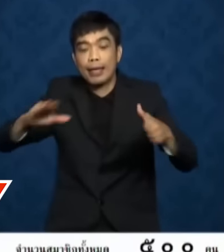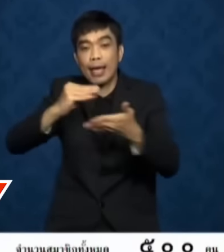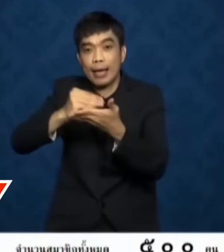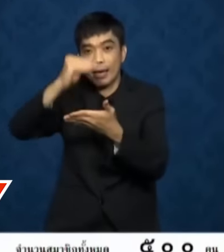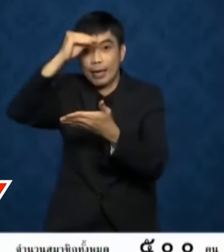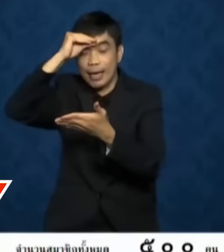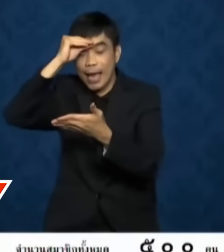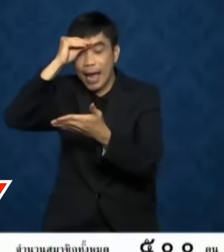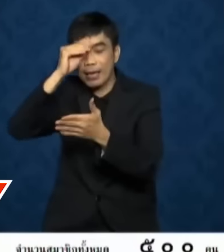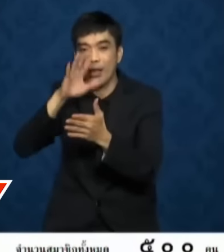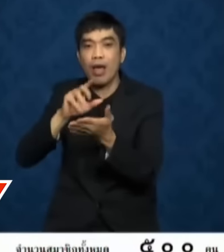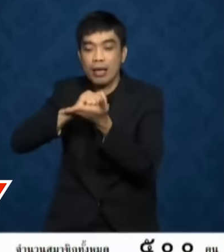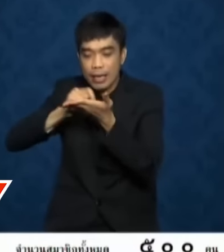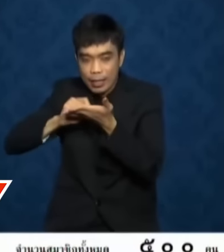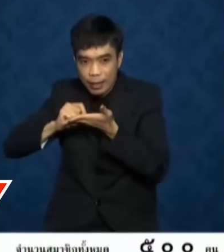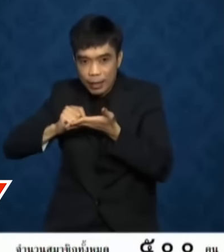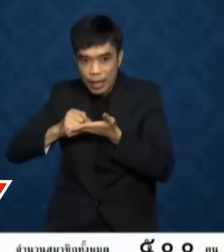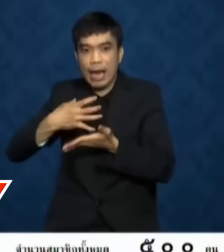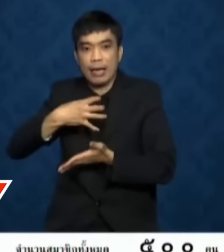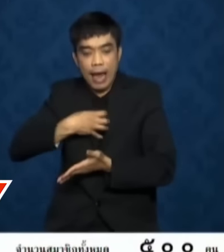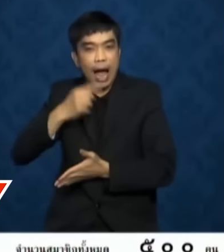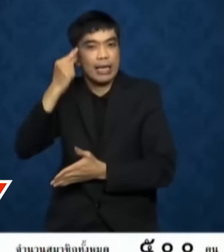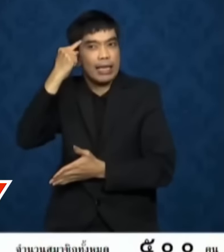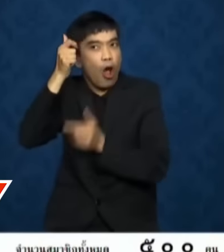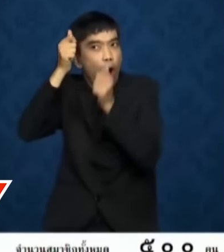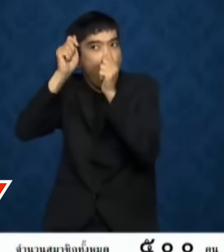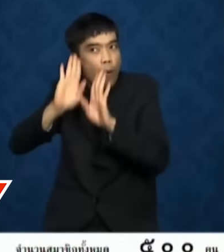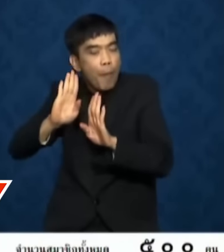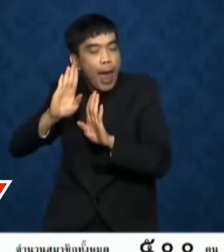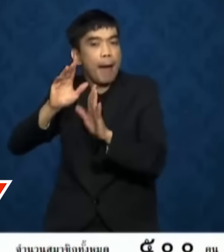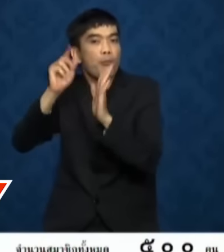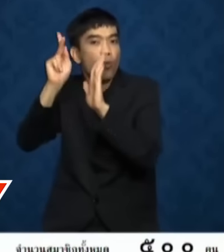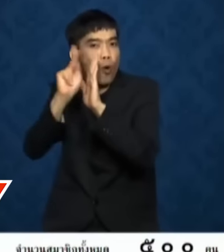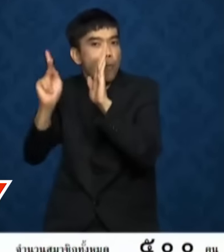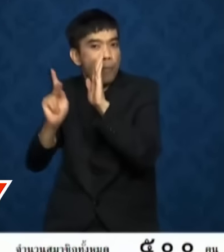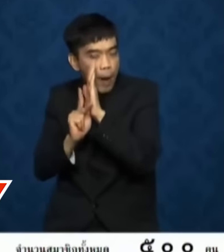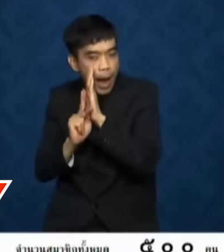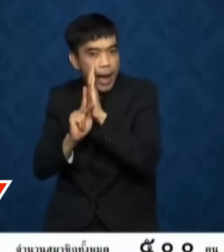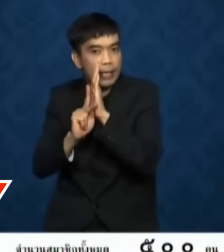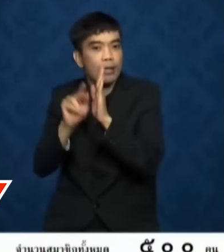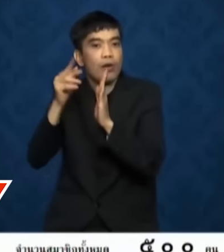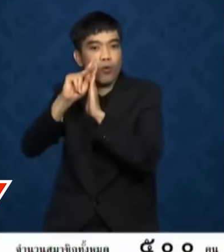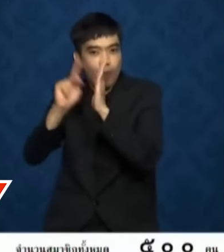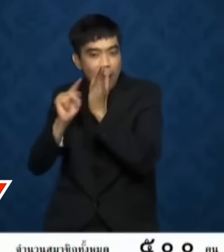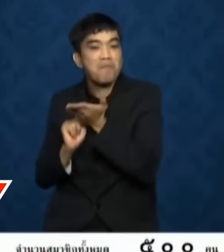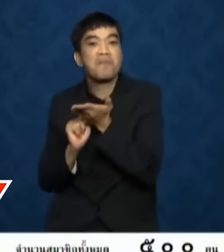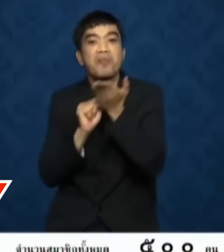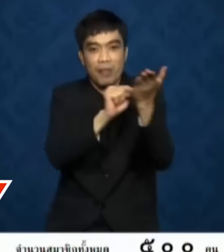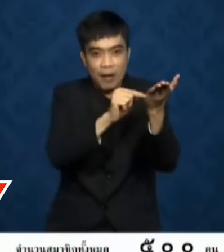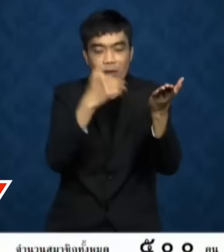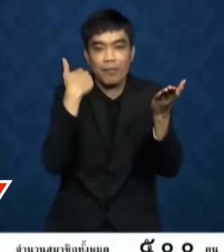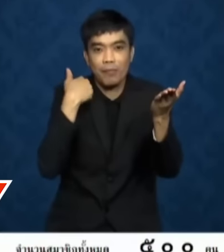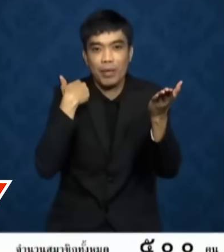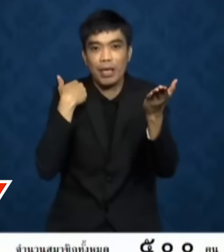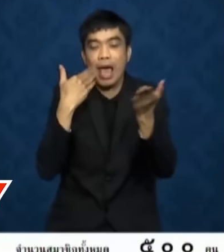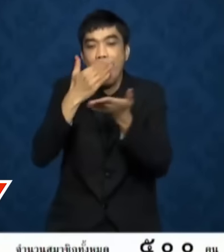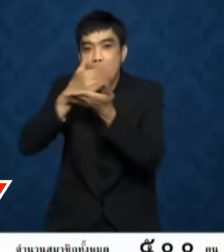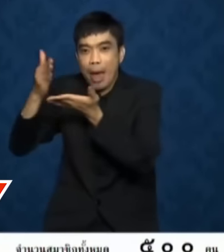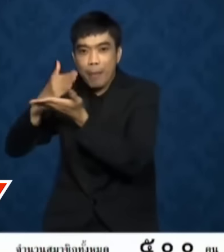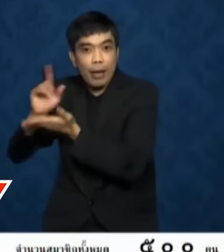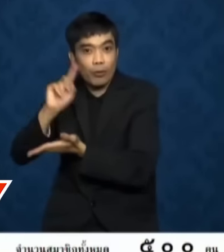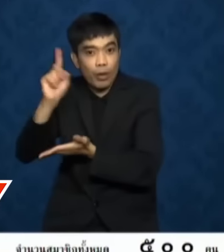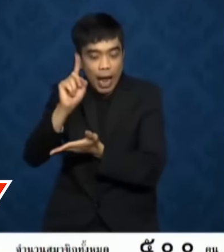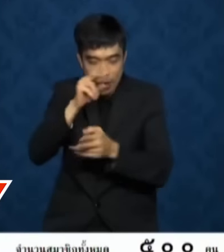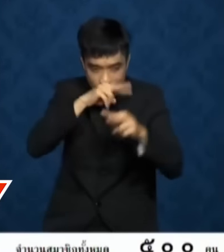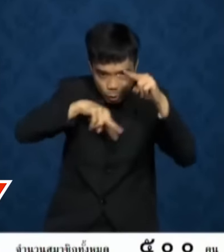มนูญฉบับแรกของโรงเรียนโดยมีการกำหนดไว้ครับให้มีโครงสร้างสภานักเรียนที่แบ่งออกเป็นฝ่ายบริหารและฝ่ายที่ทำหน้าที่ตรวจสอบถ่วง